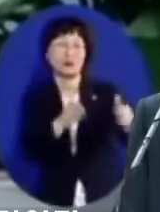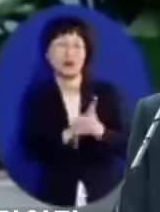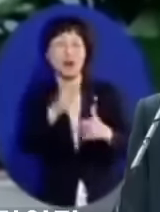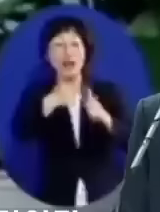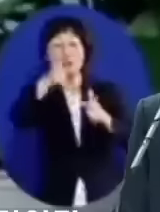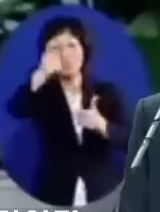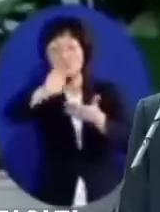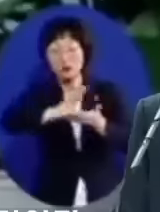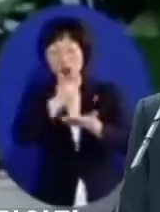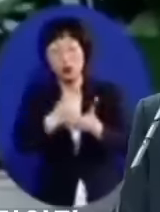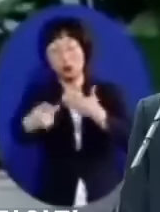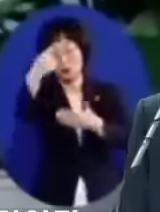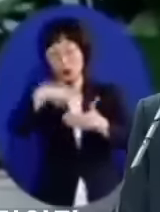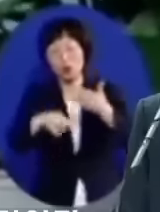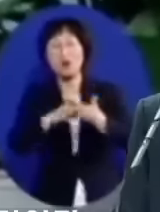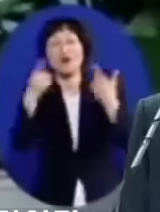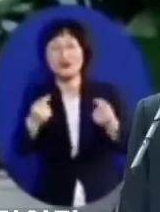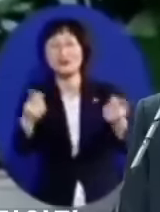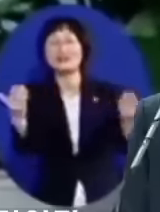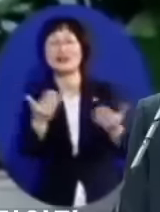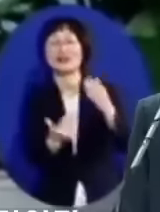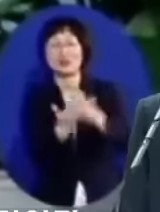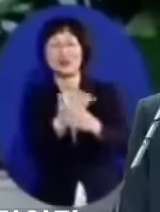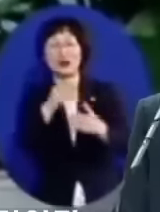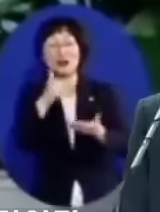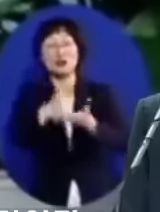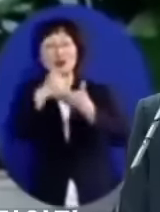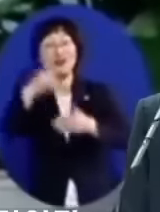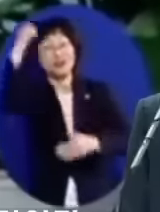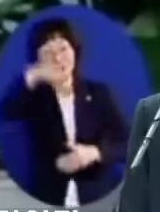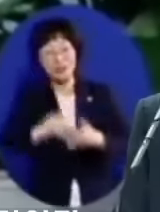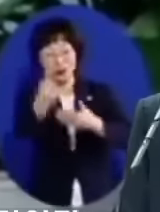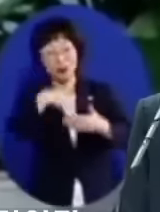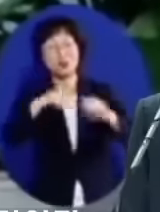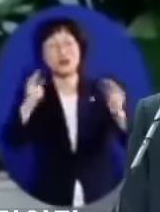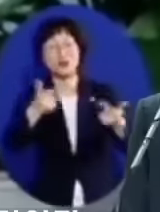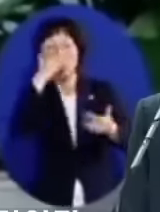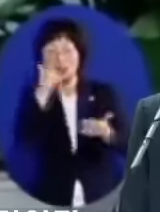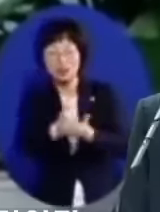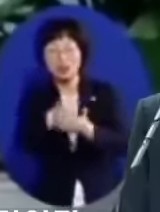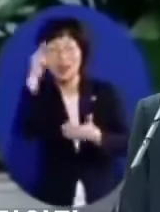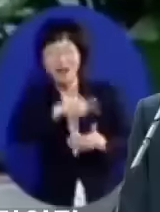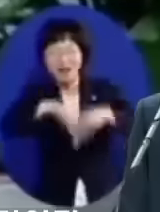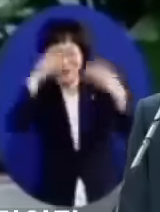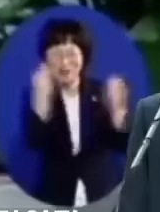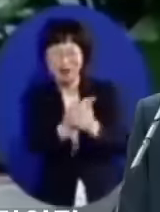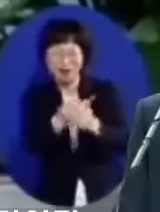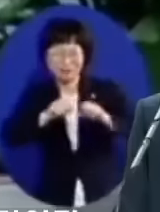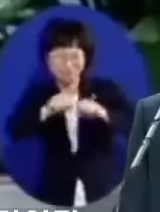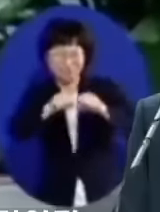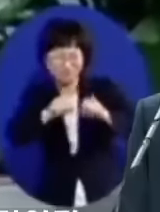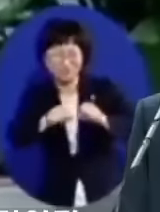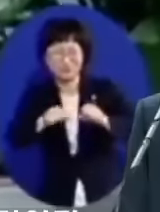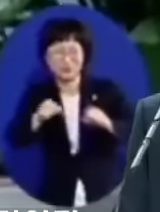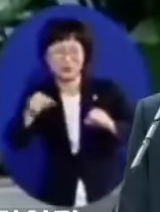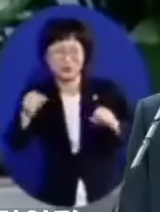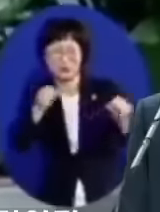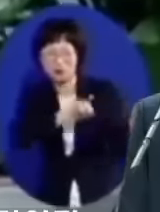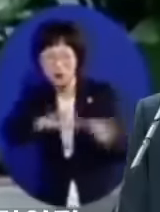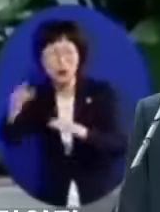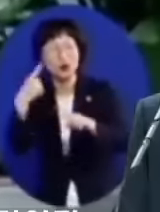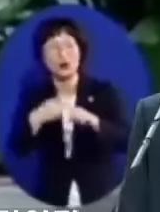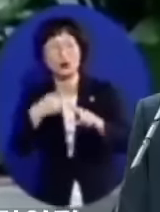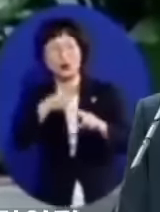들어오시면 이러한 역사가 일어나는 것입니다. 주님이 그냥 들어온 것이 아닙니다. 죄악을 다 청소해버리는 것입니다. 병을